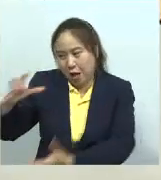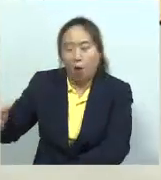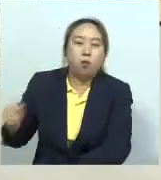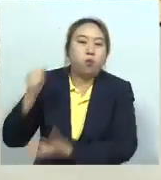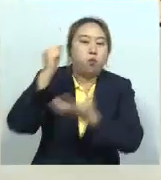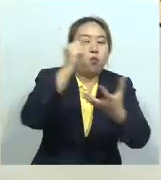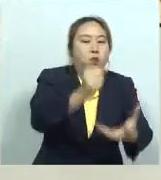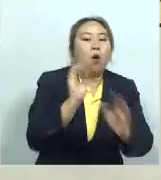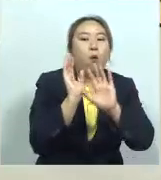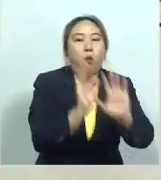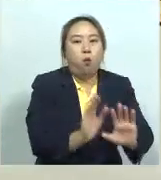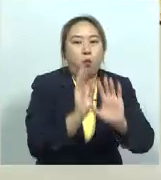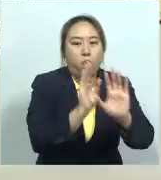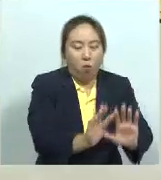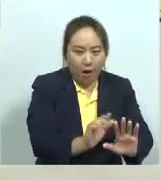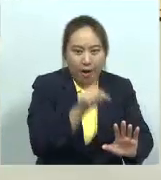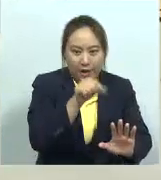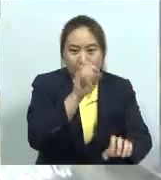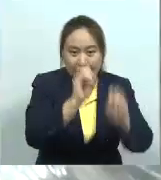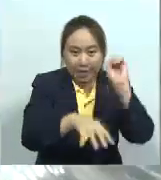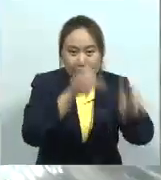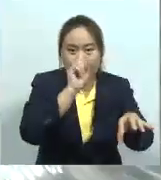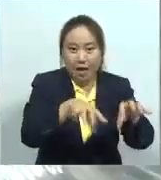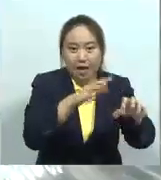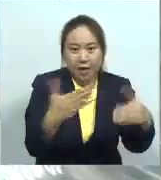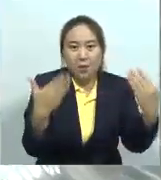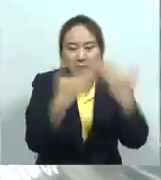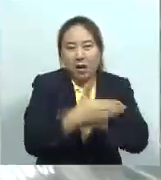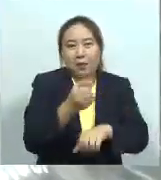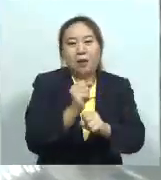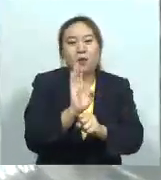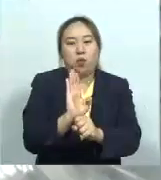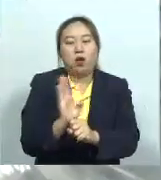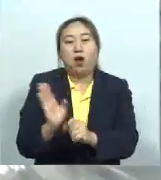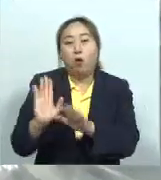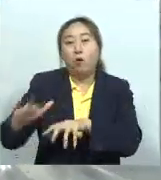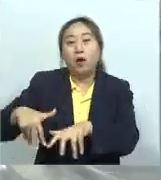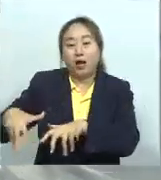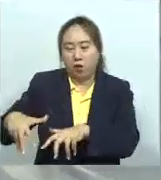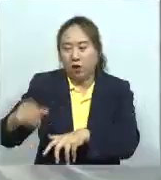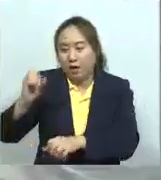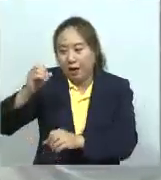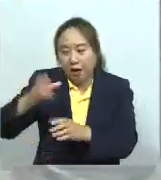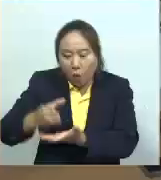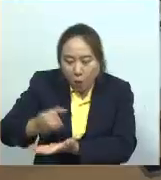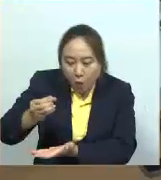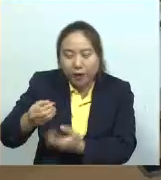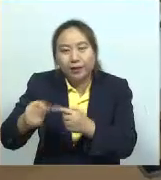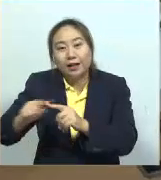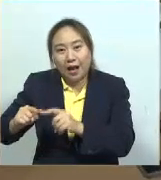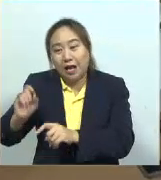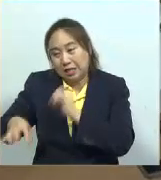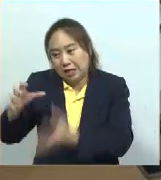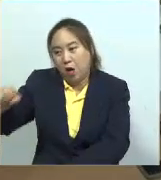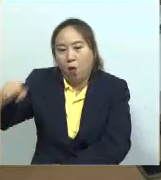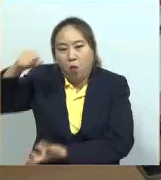ะขยะรีไซเคิลเปลี่ยนขยะเป็นกองบุญซึ่งขยะที่ได้รับการบริจาคจากคนในชุมชนและประชาชนจะดำเนินการ